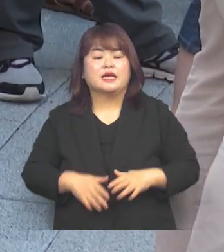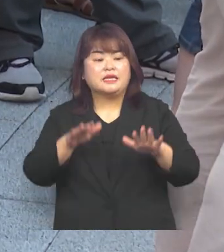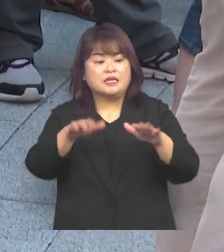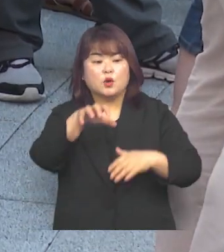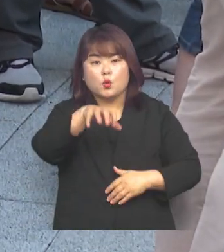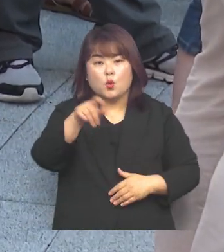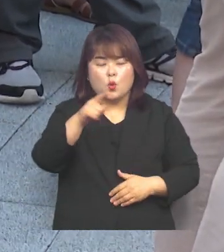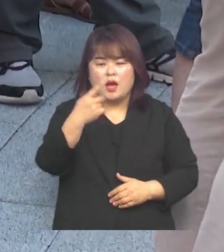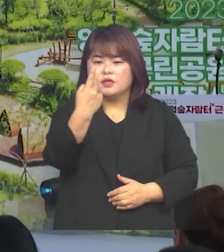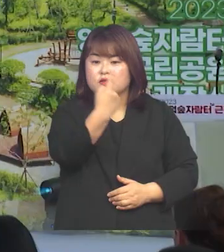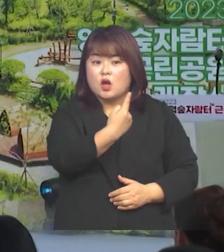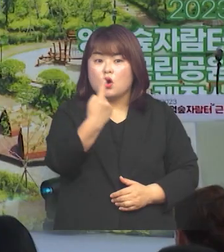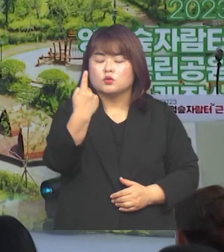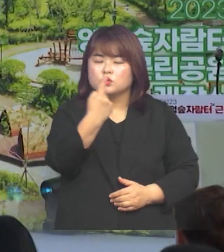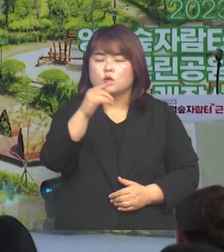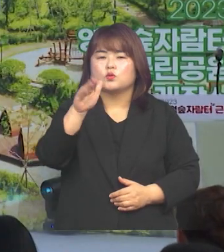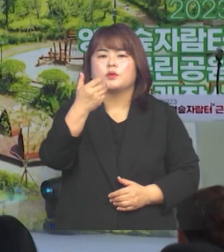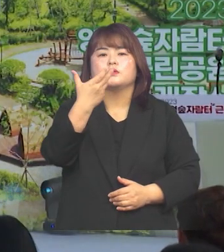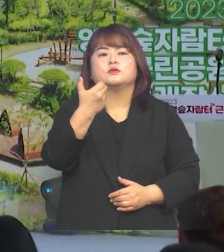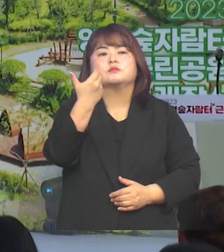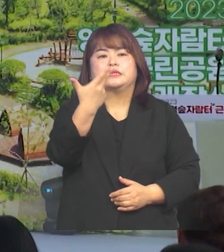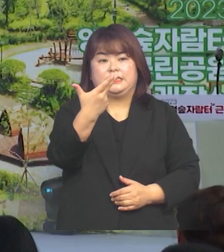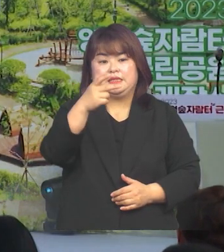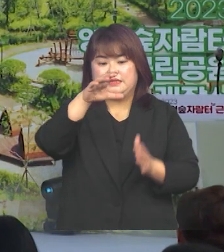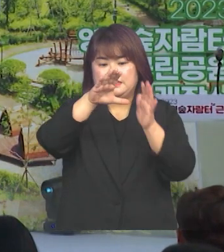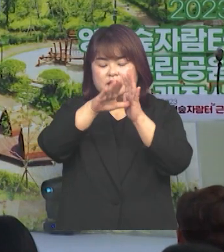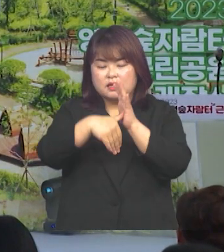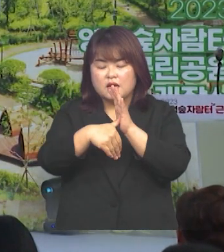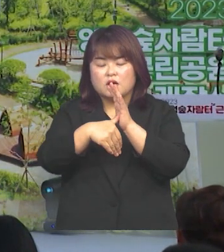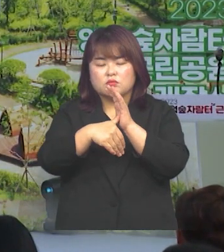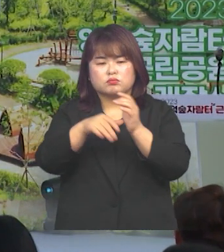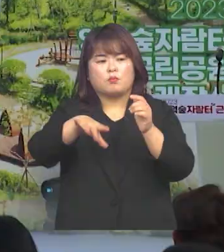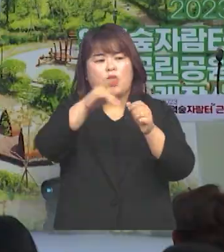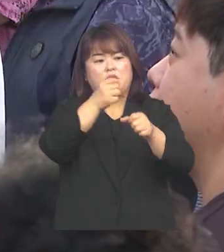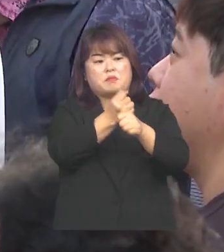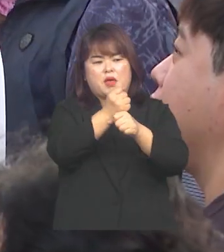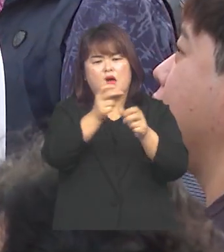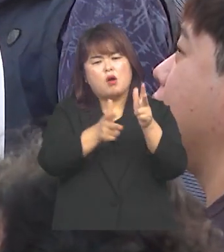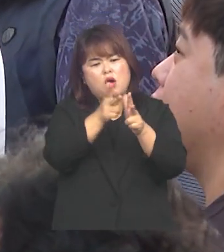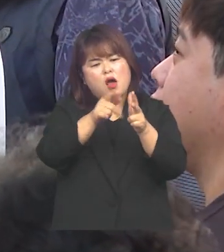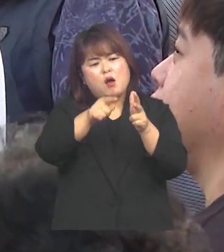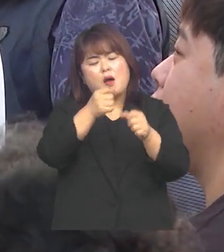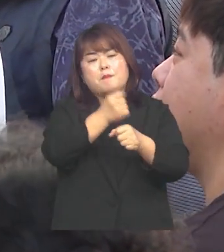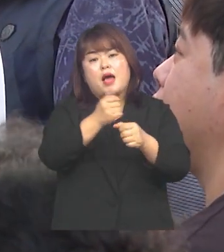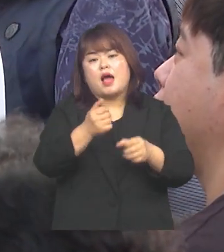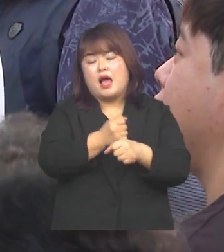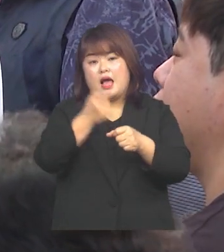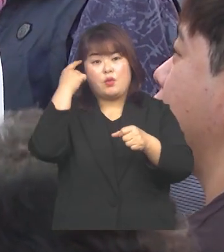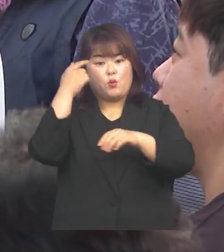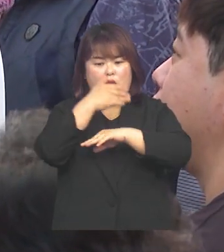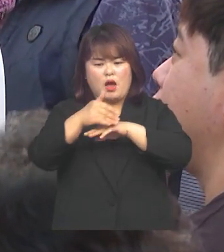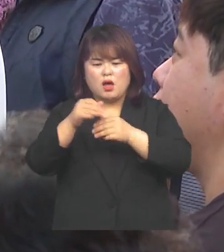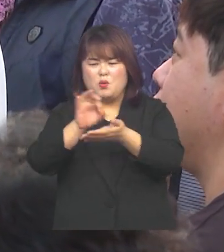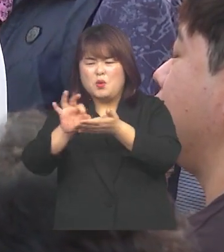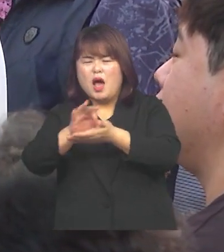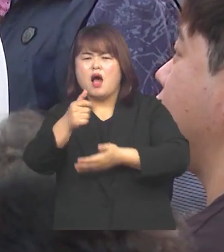이곳은 1997년에 도시관리계획상 근린공원으로 지정된 이후 과도한 조성비 부담으로 인해 시르될 위기에 처했지만